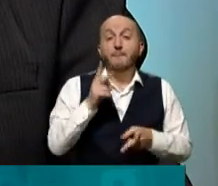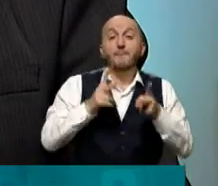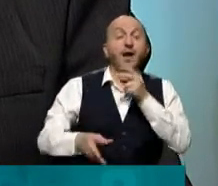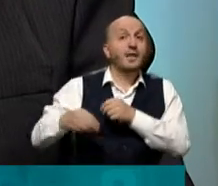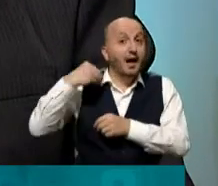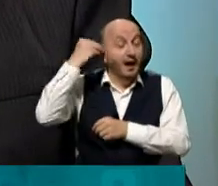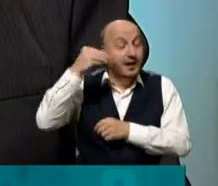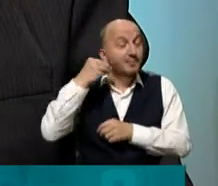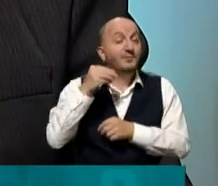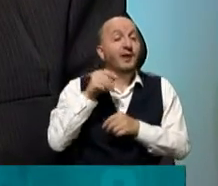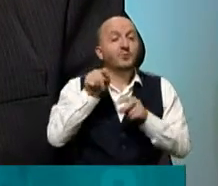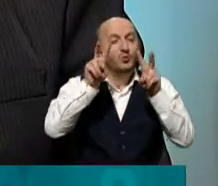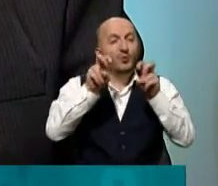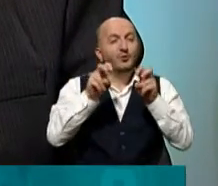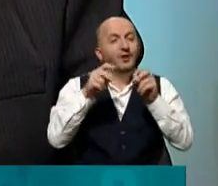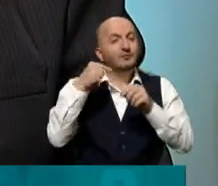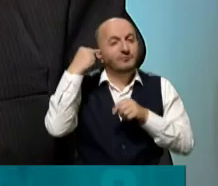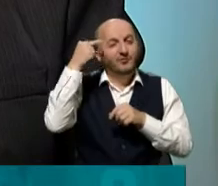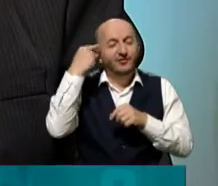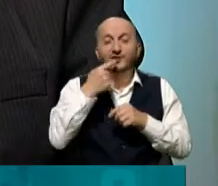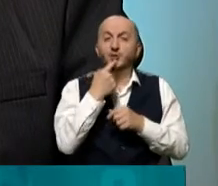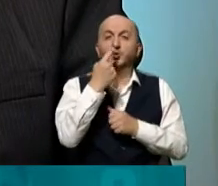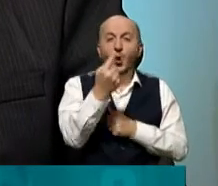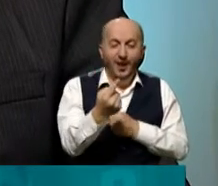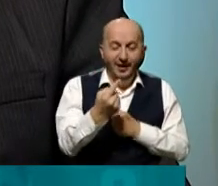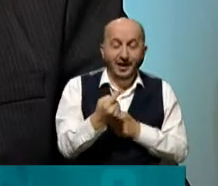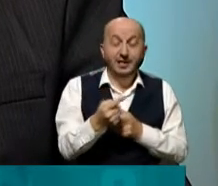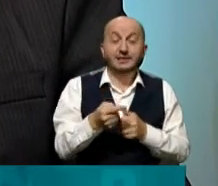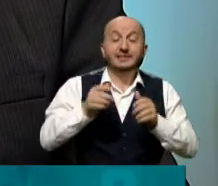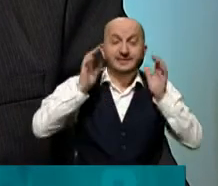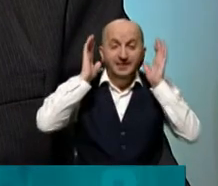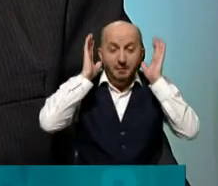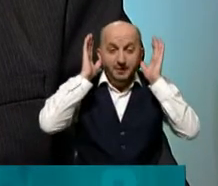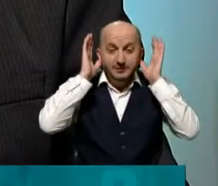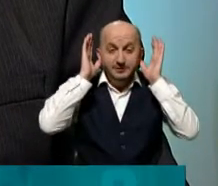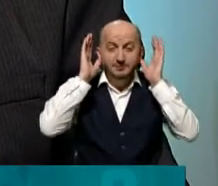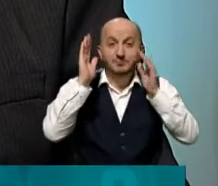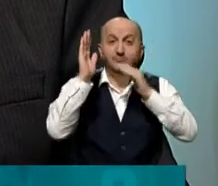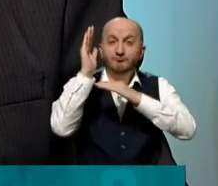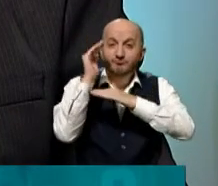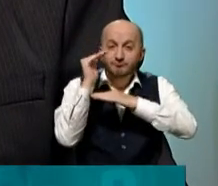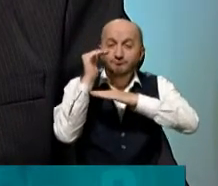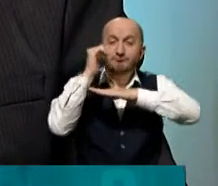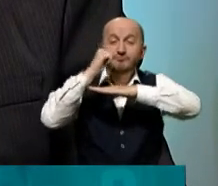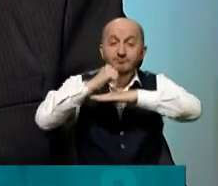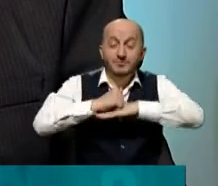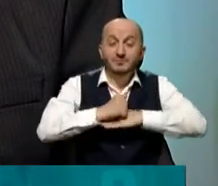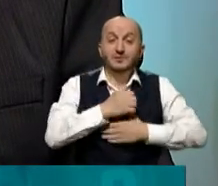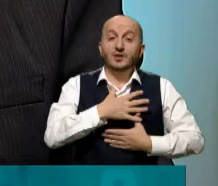bu konuda şöyle bir yorum yaparlar. Hakikaten namazın bir şekli var Furkan Bey, bir de ruhu